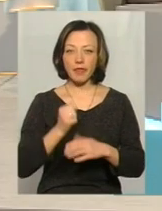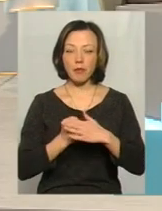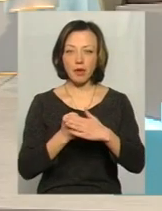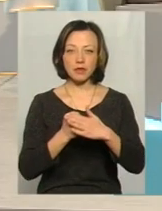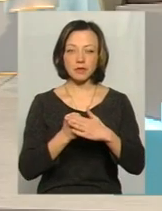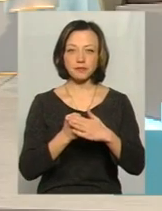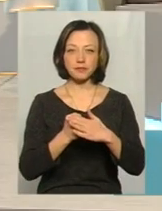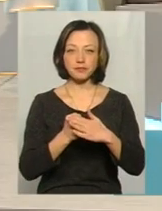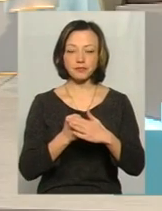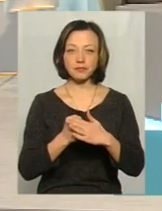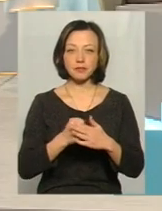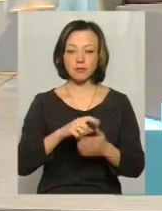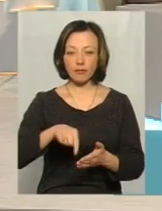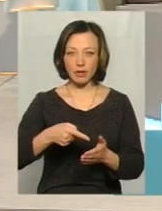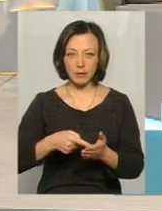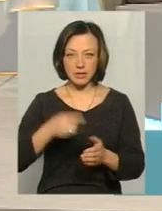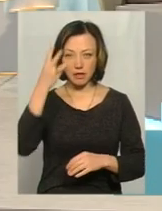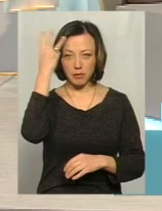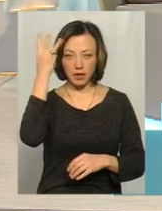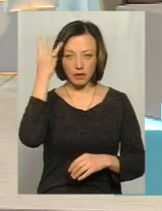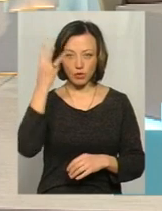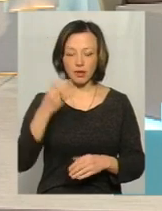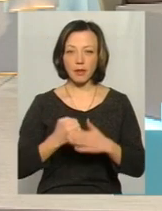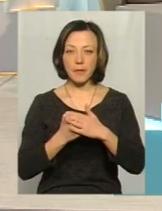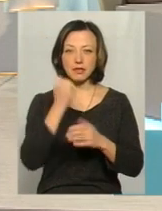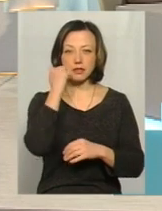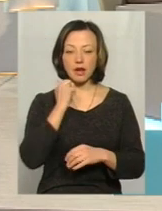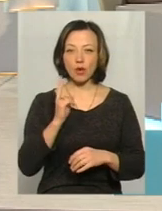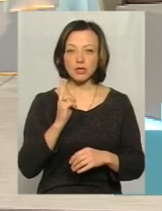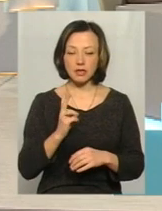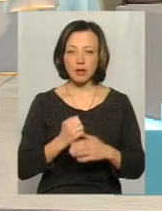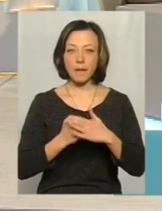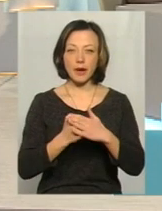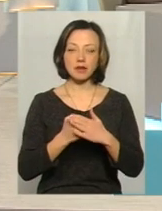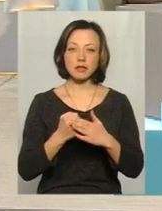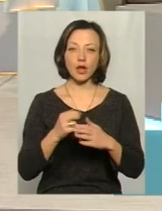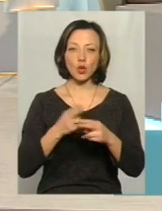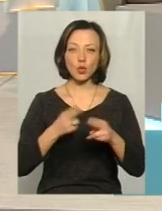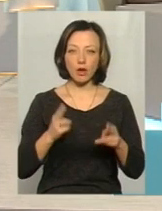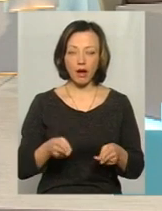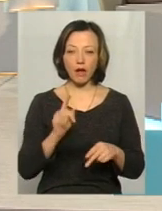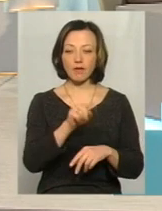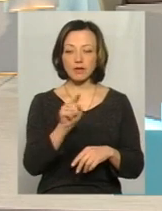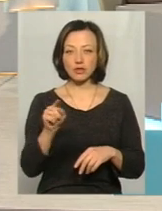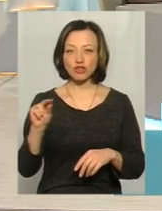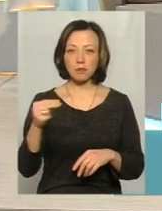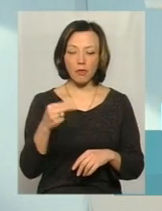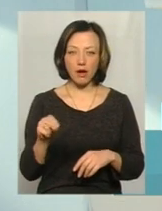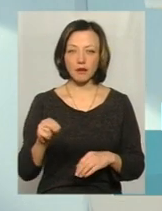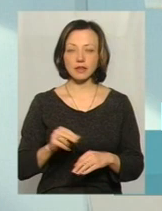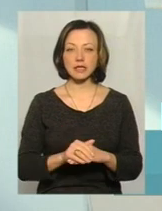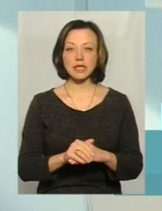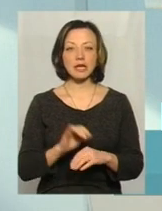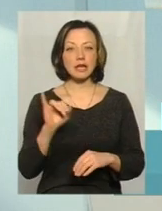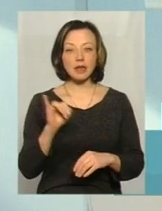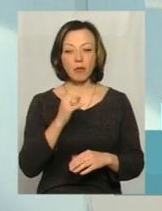базі міста Хмельницького, на базі Старокостянтинова, на базі Дунаєвець, Чемеровець.